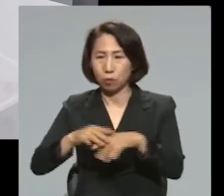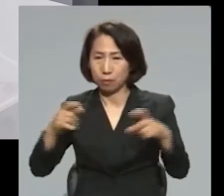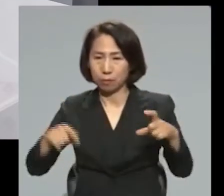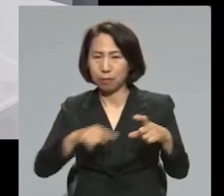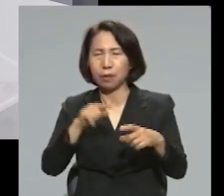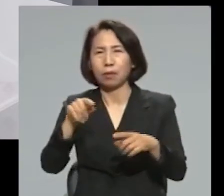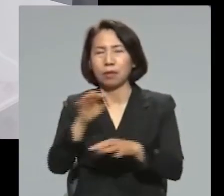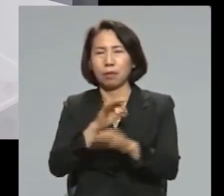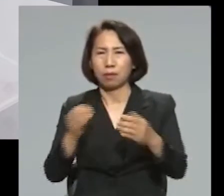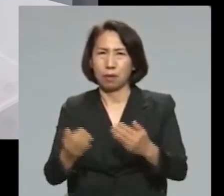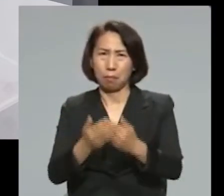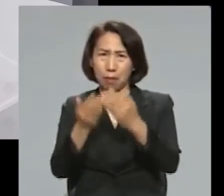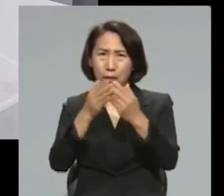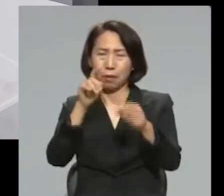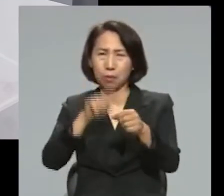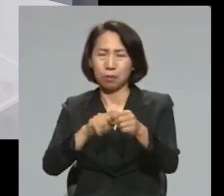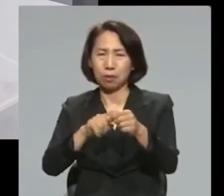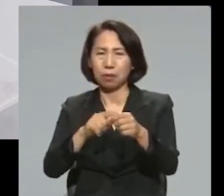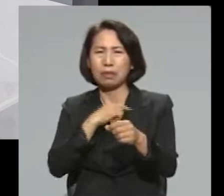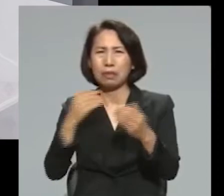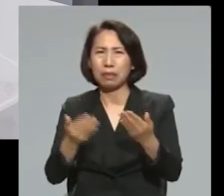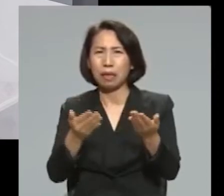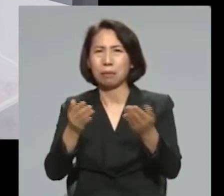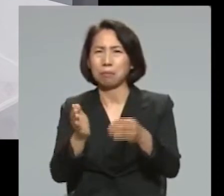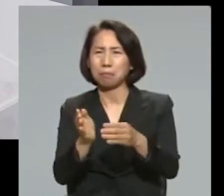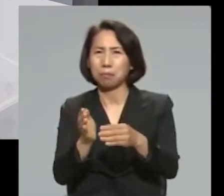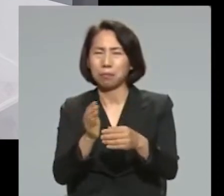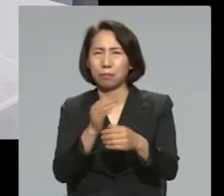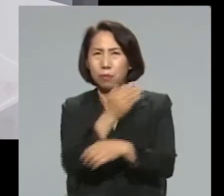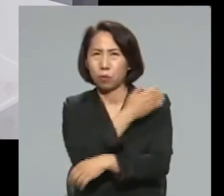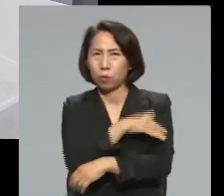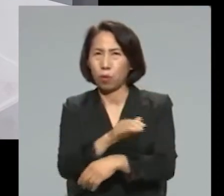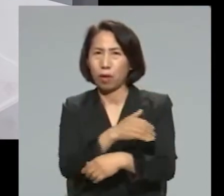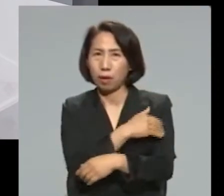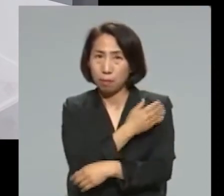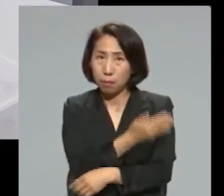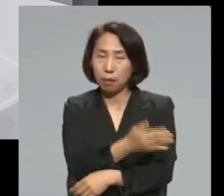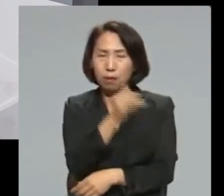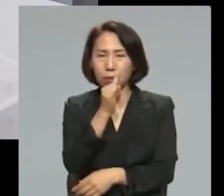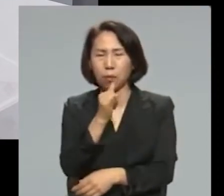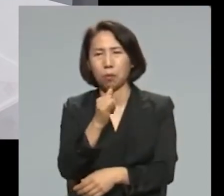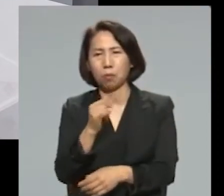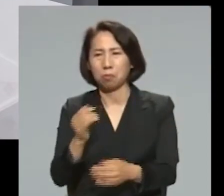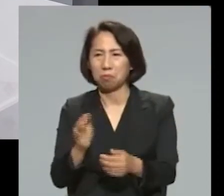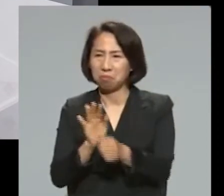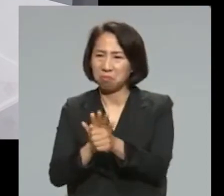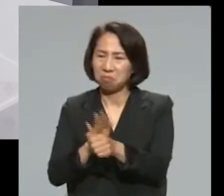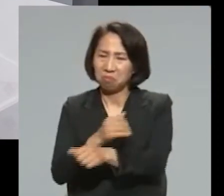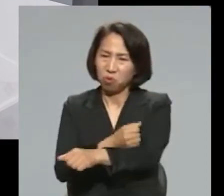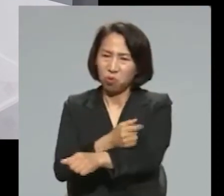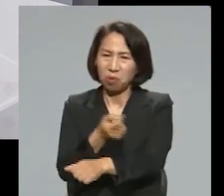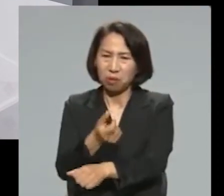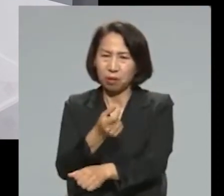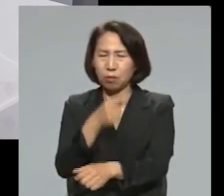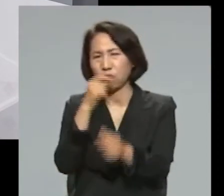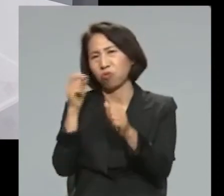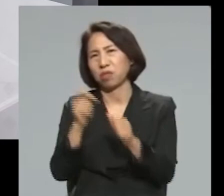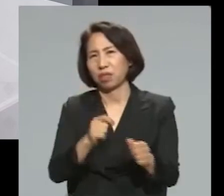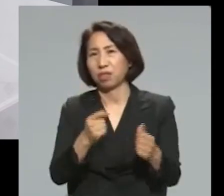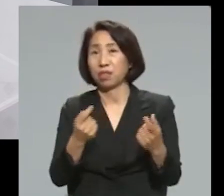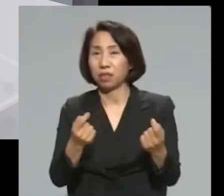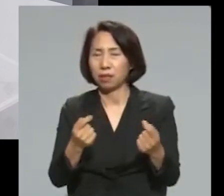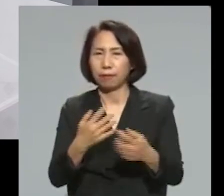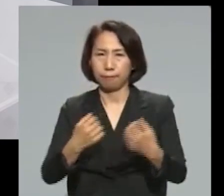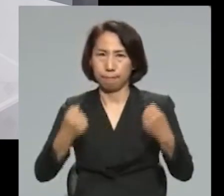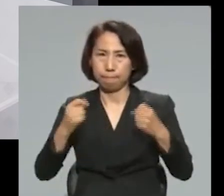위해 희생되어 왔고 기여하는 바가 적다고 홀대받고 있는 실정입니다. 건강한